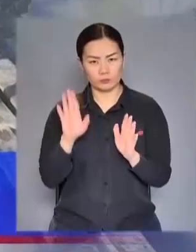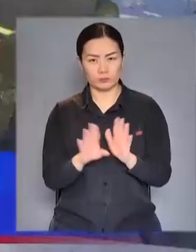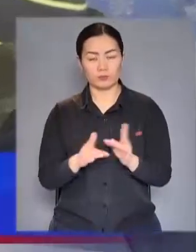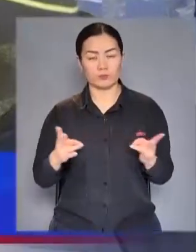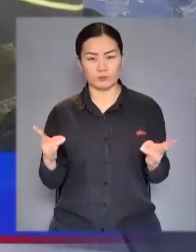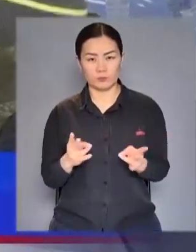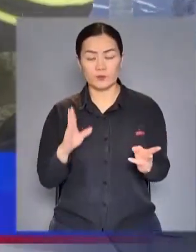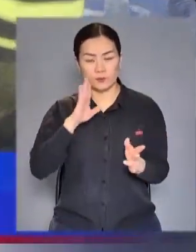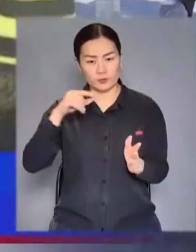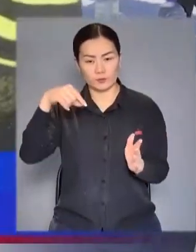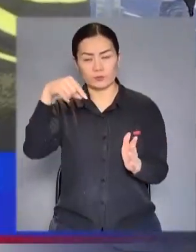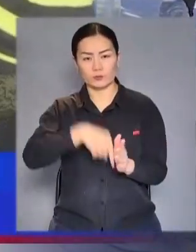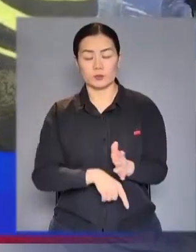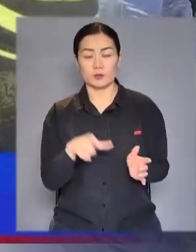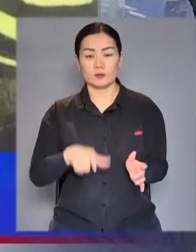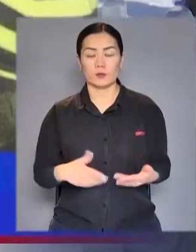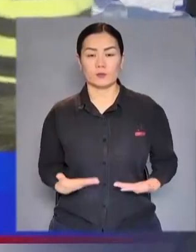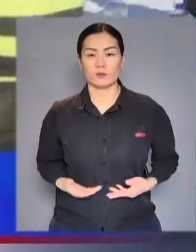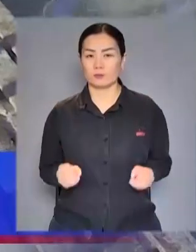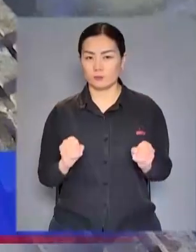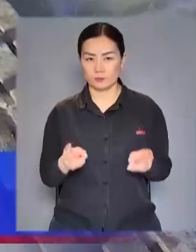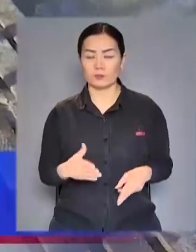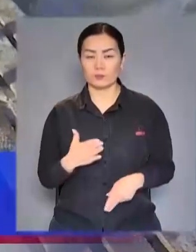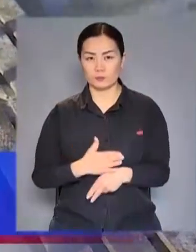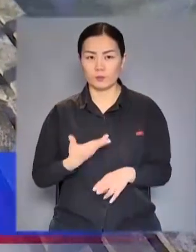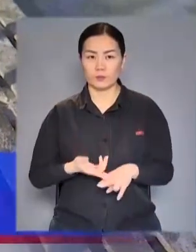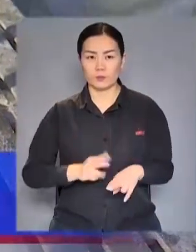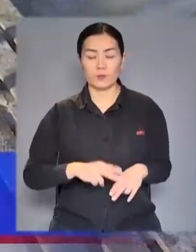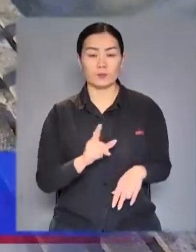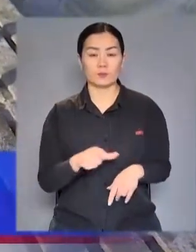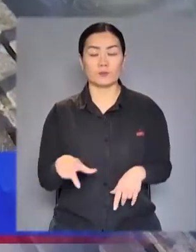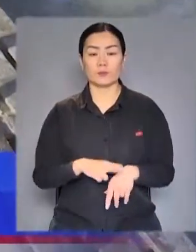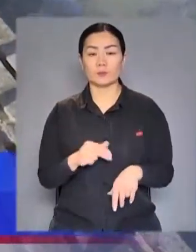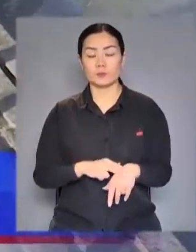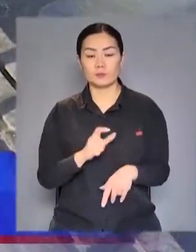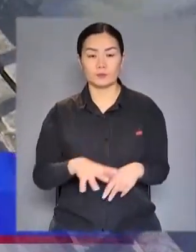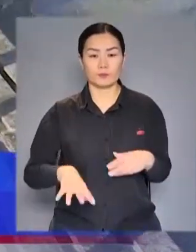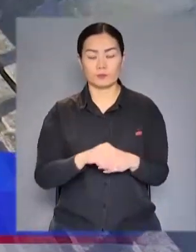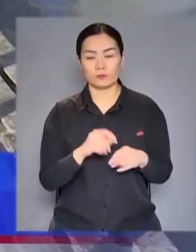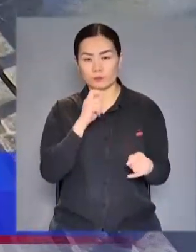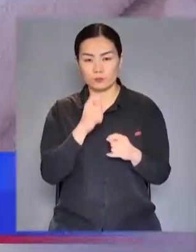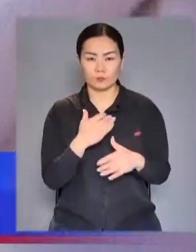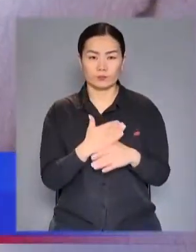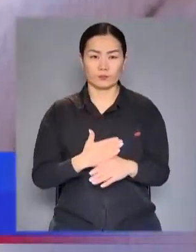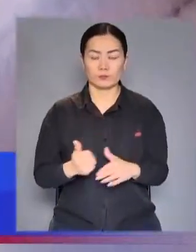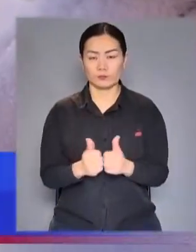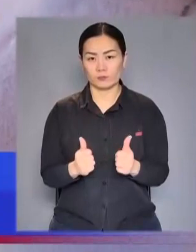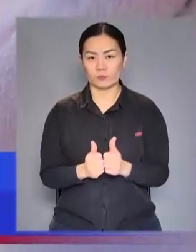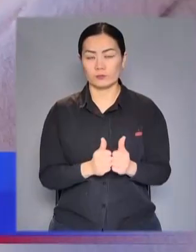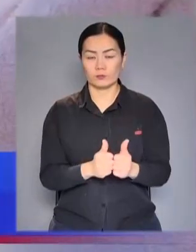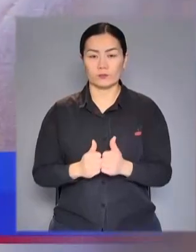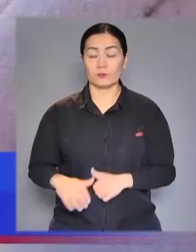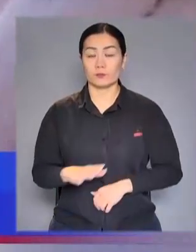сақтау керек. Себебі судың тереңдігі адам өмірі үшін өте қауіпті. Сондықтан құтқарушылар суға түскен адамдарды сырттай бақылап, әрі